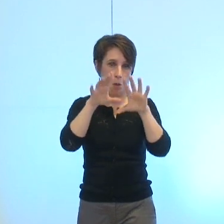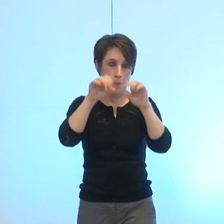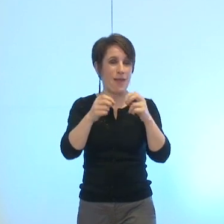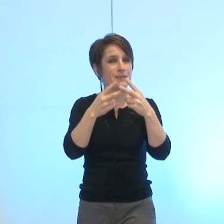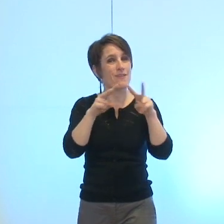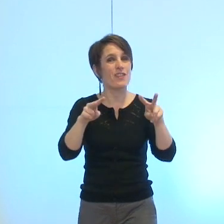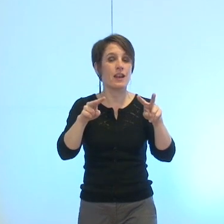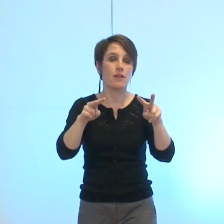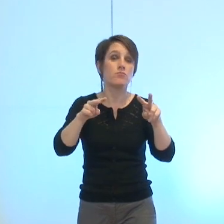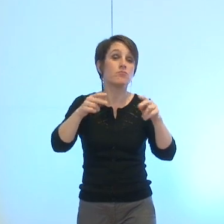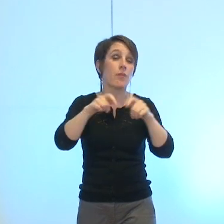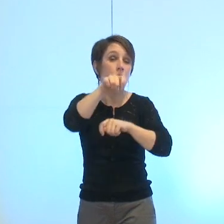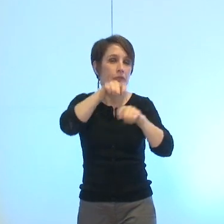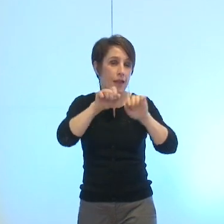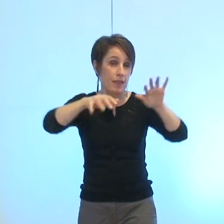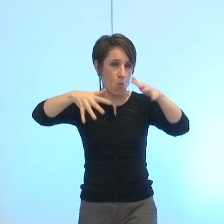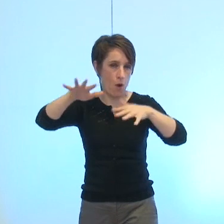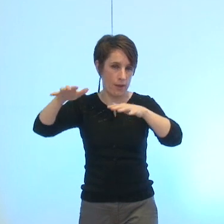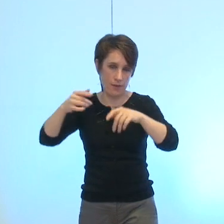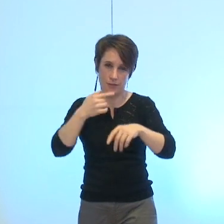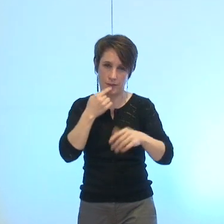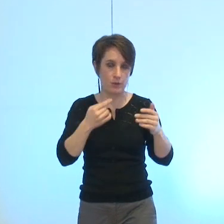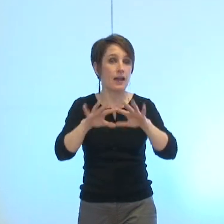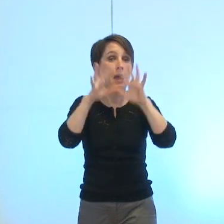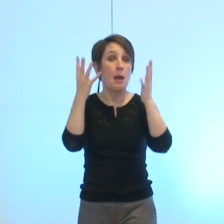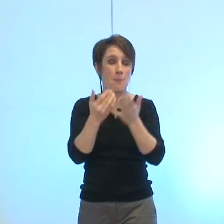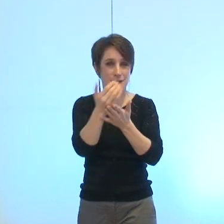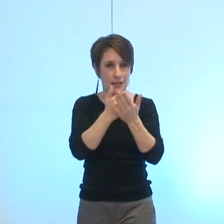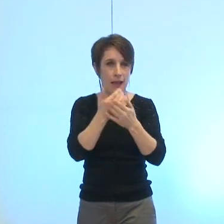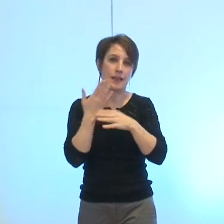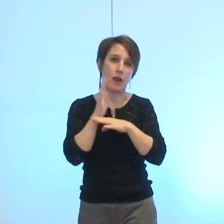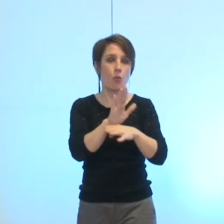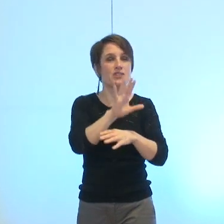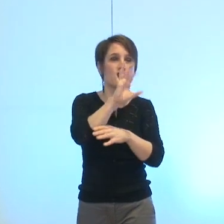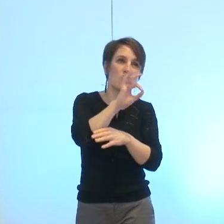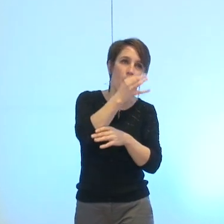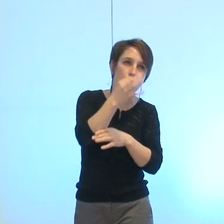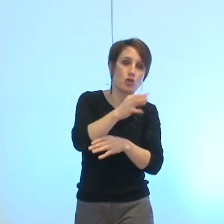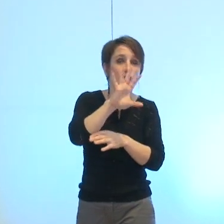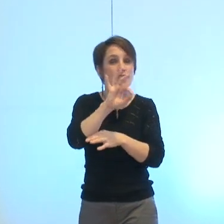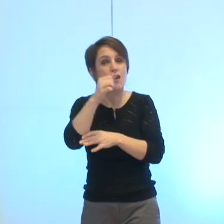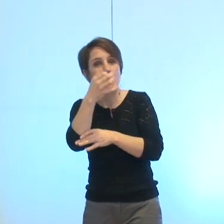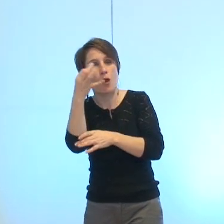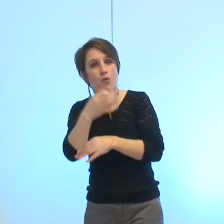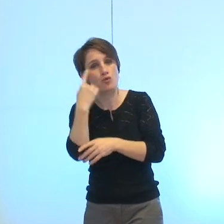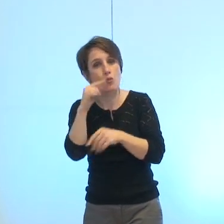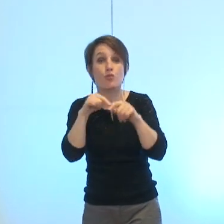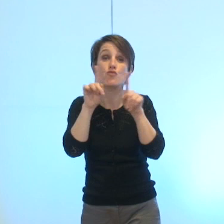masse salariale représente entre 50 51 % du budget du